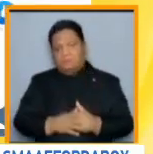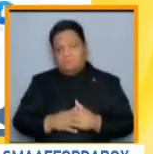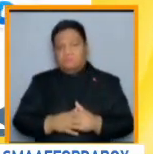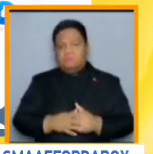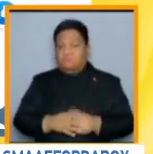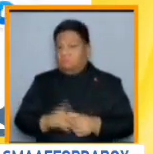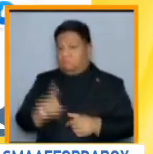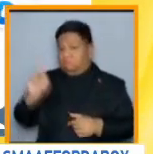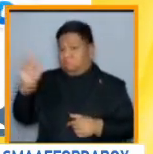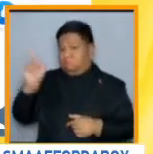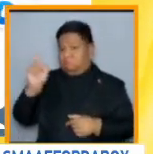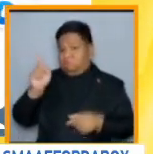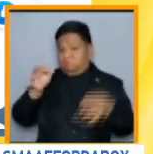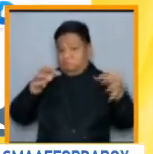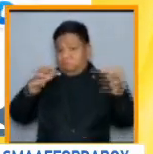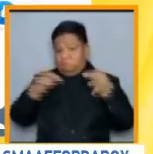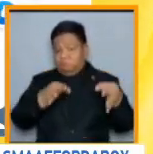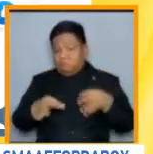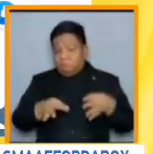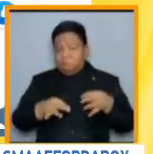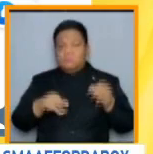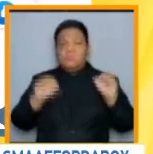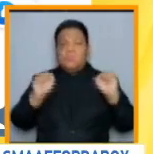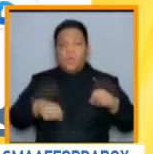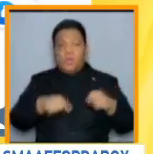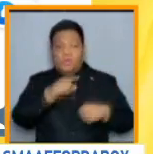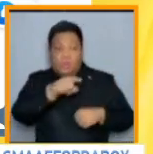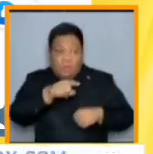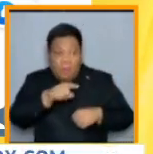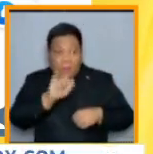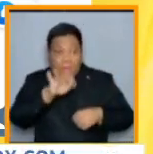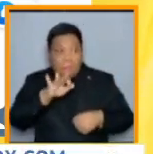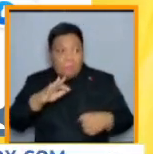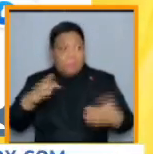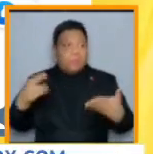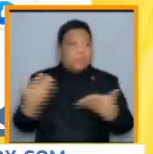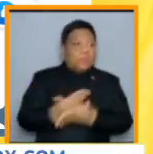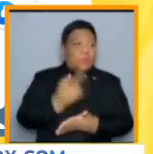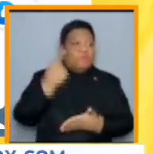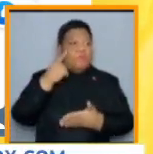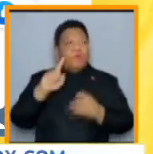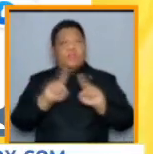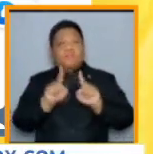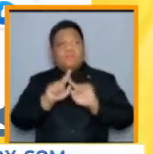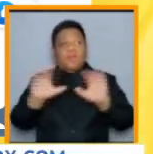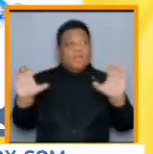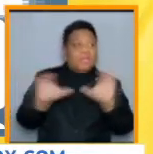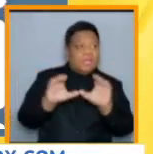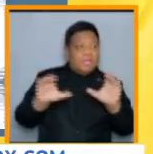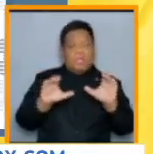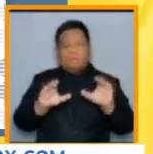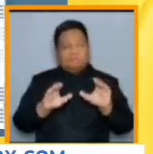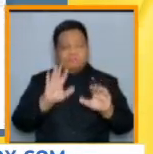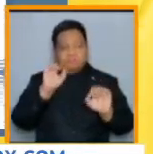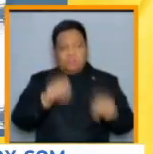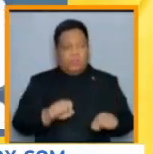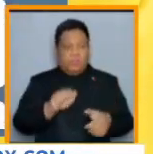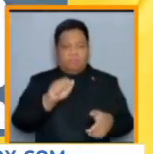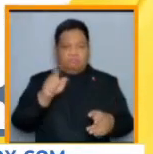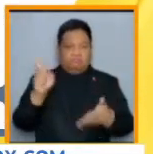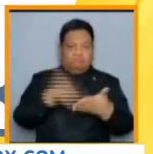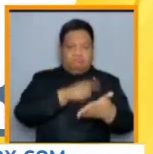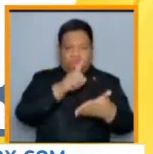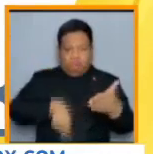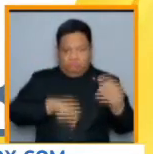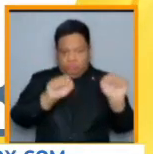gawing basehan para sa non-approval o renewal ng mga clearance ang mga hindi sumusunod sa health protocols. Sabi naman ni Ryan